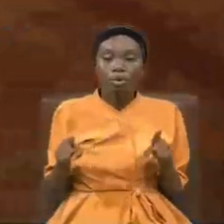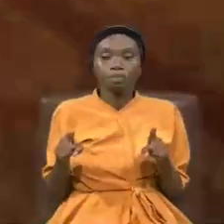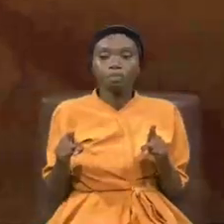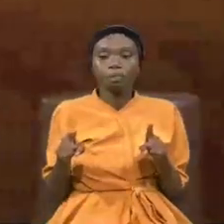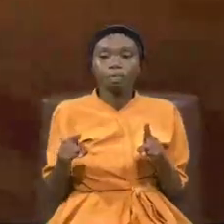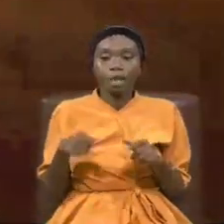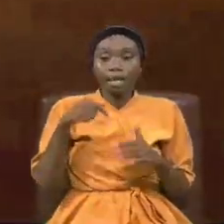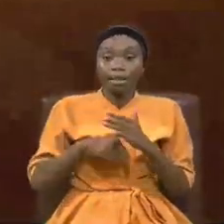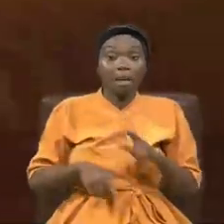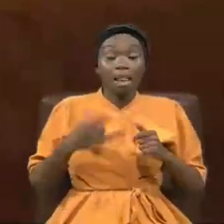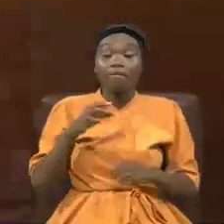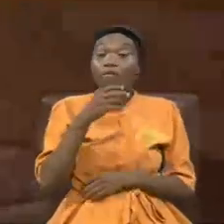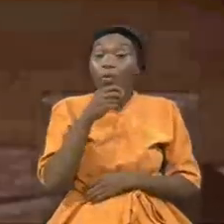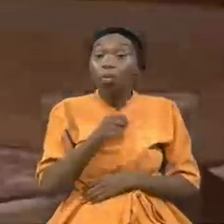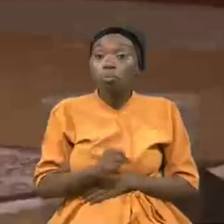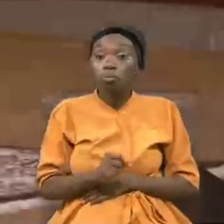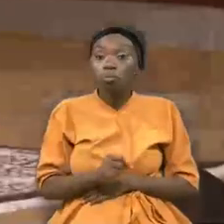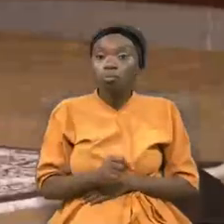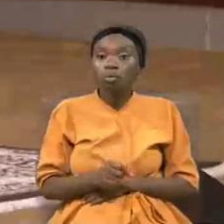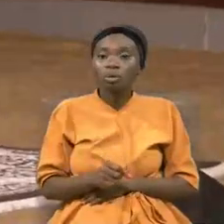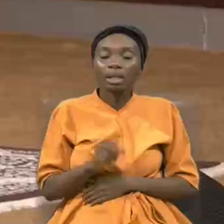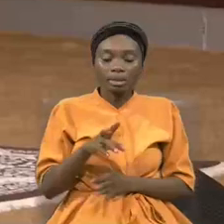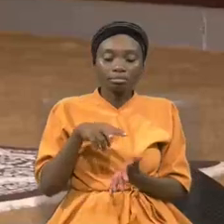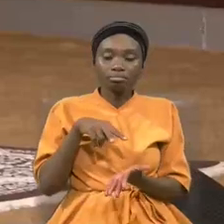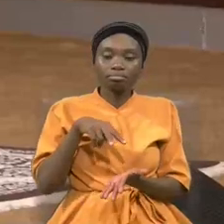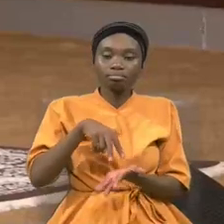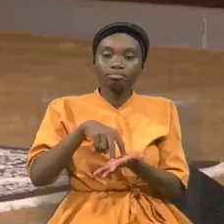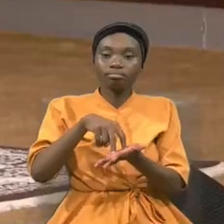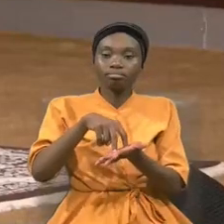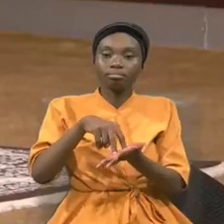les faire souffrir. Mais la vie profonde